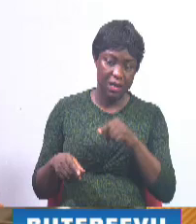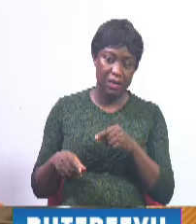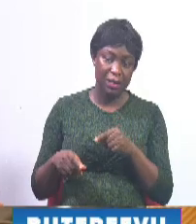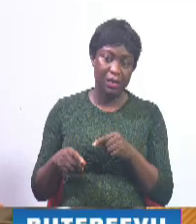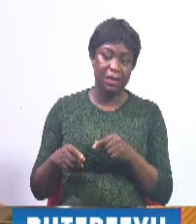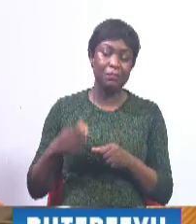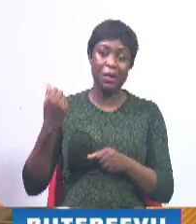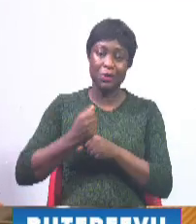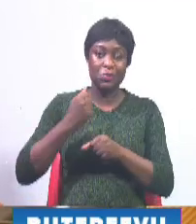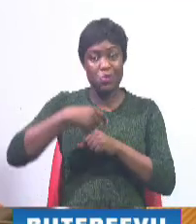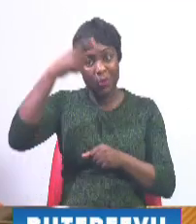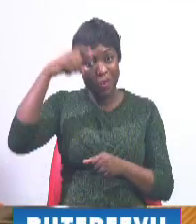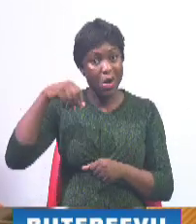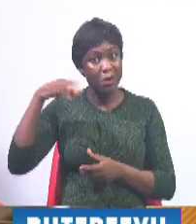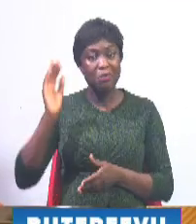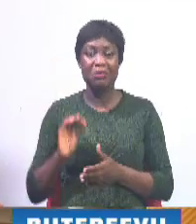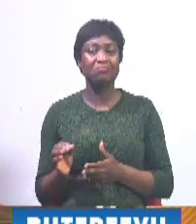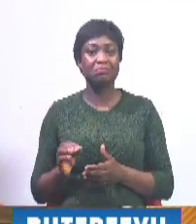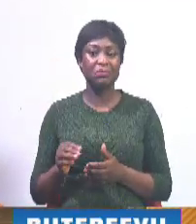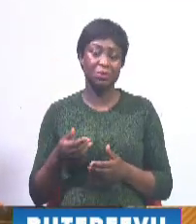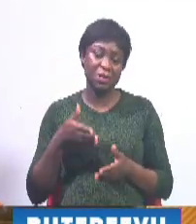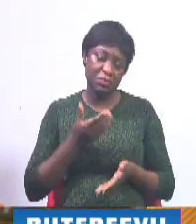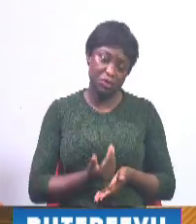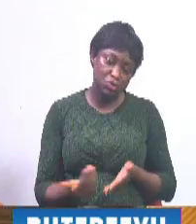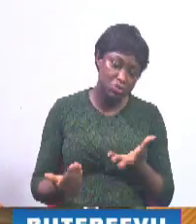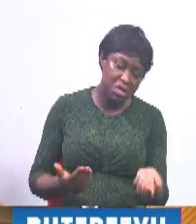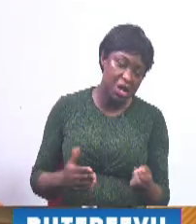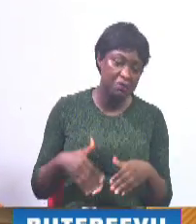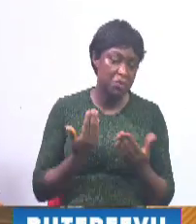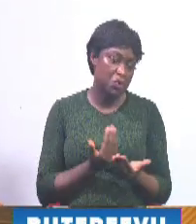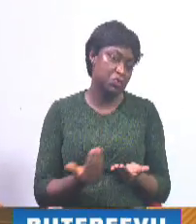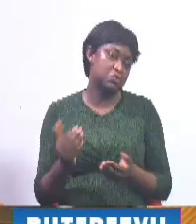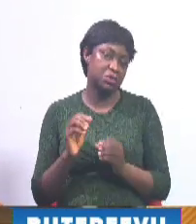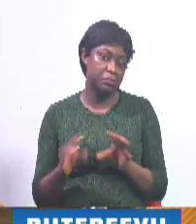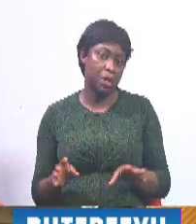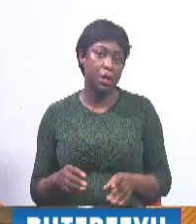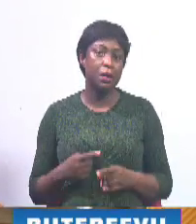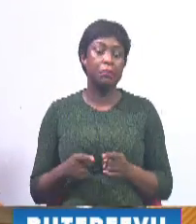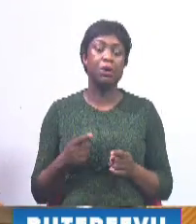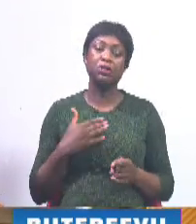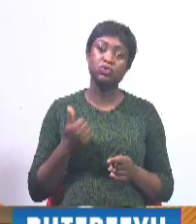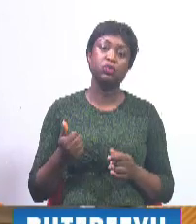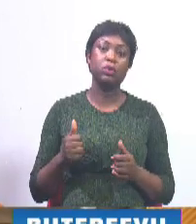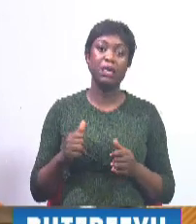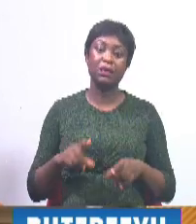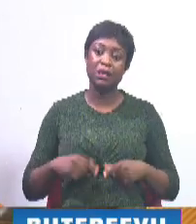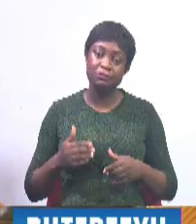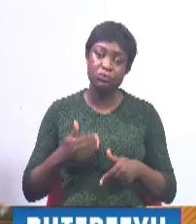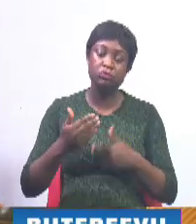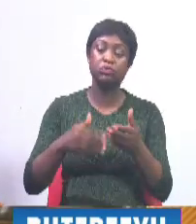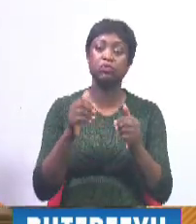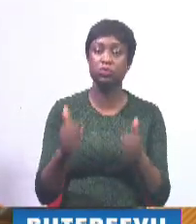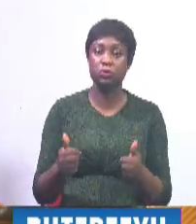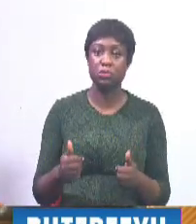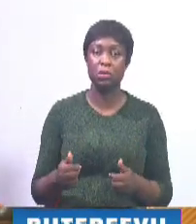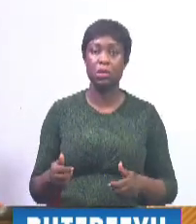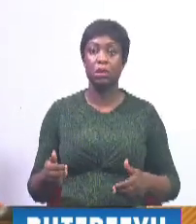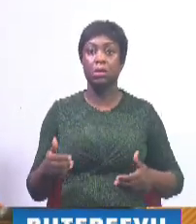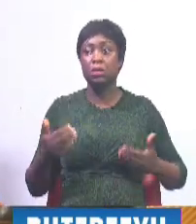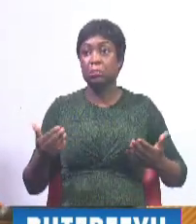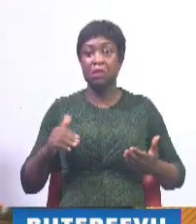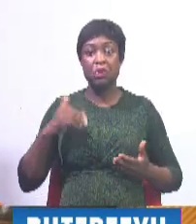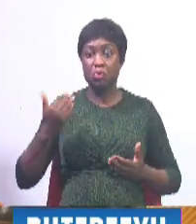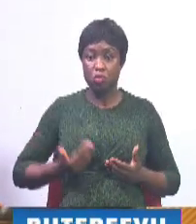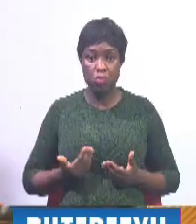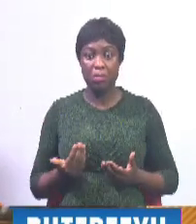mulina abaana muyinza n'okuba temulina baana naye ng'obulamu bwe mubulina okugenda mu maaso nga bwe mwagala bubeere kati omukyala kyava asitukiramu